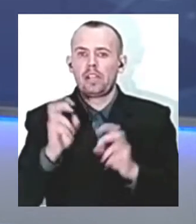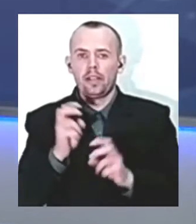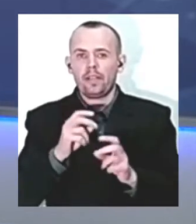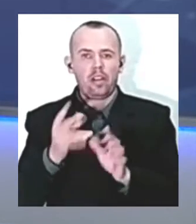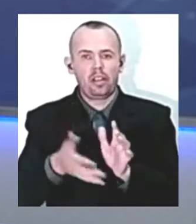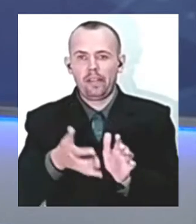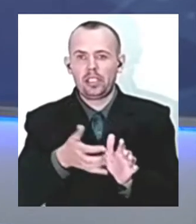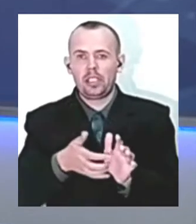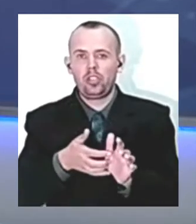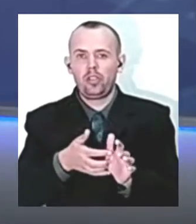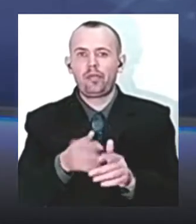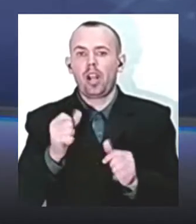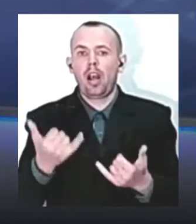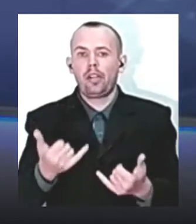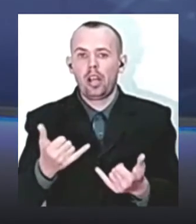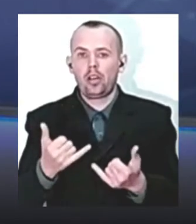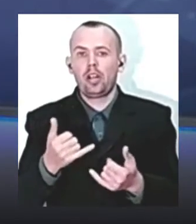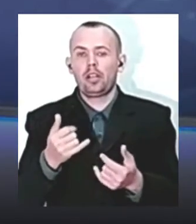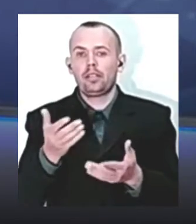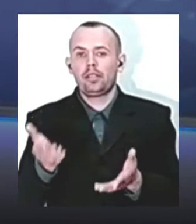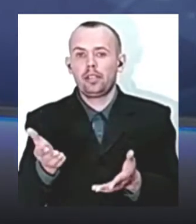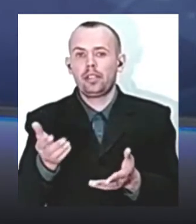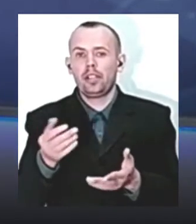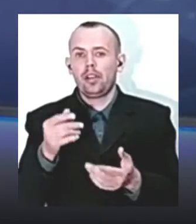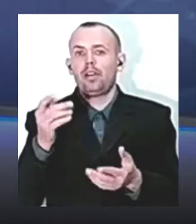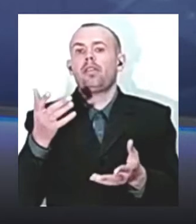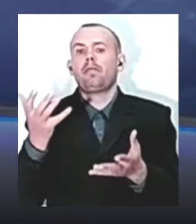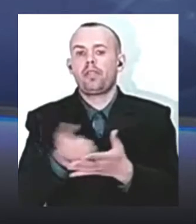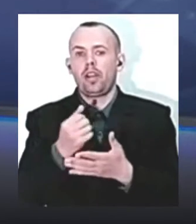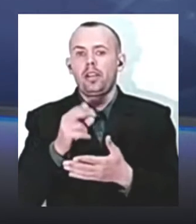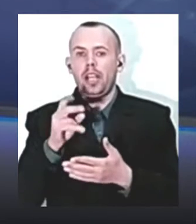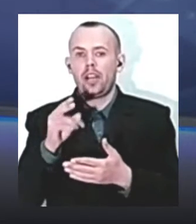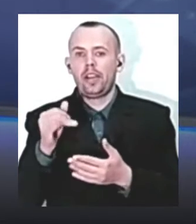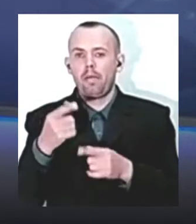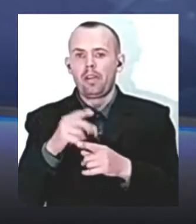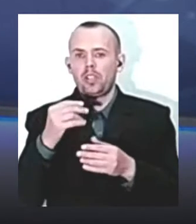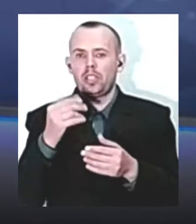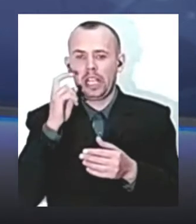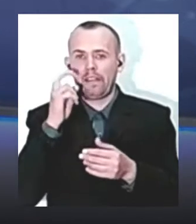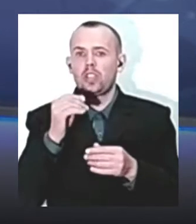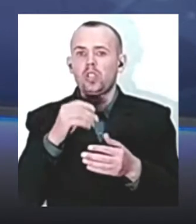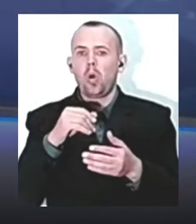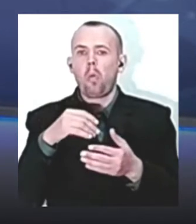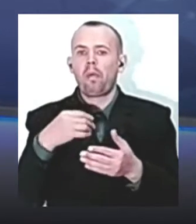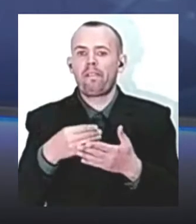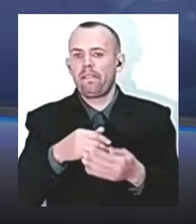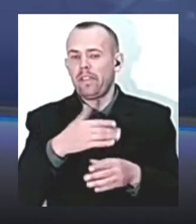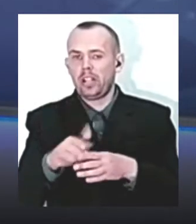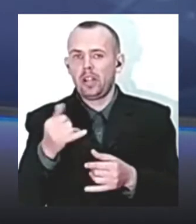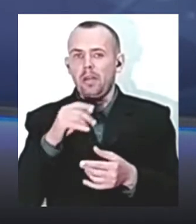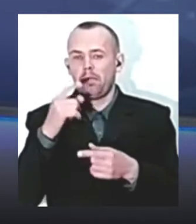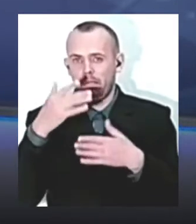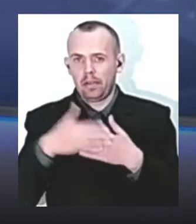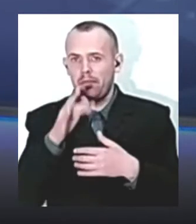А наразі Київ нарешті виділив субвенцію і планують найближчим часом